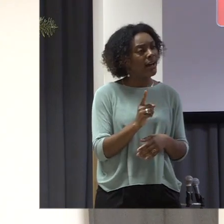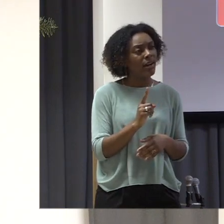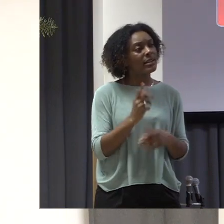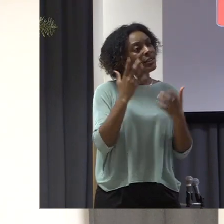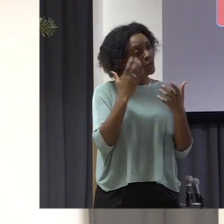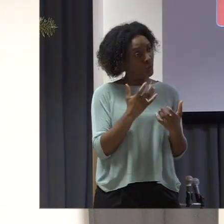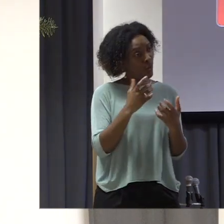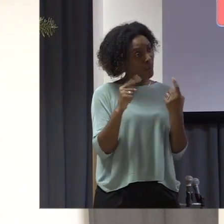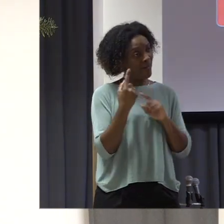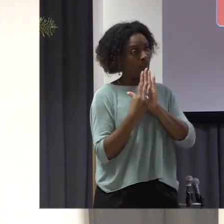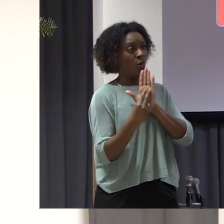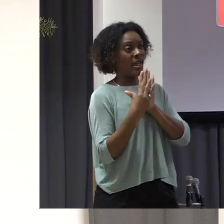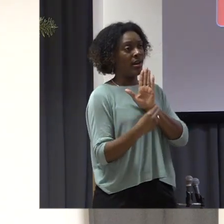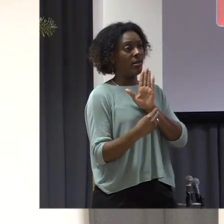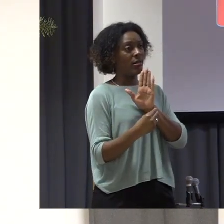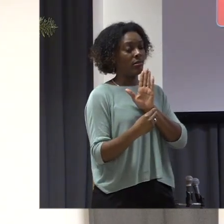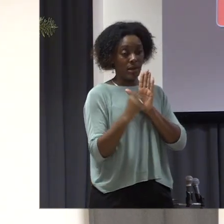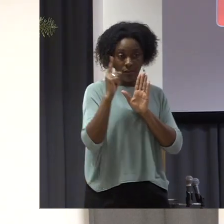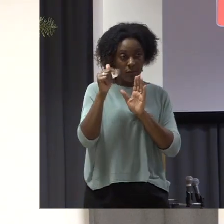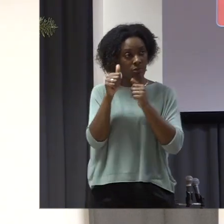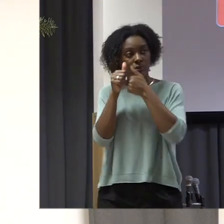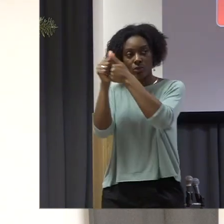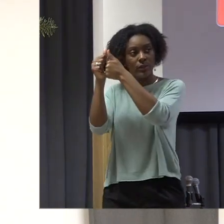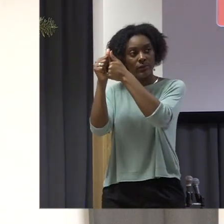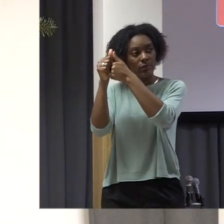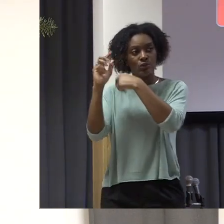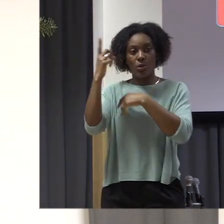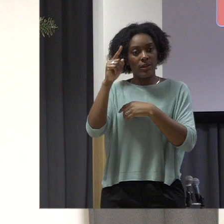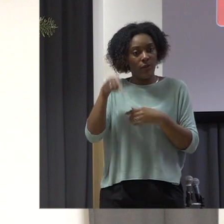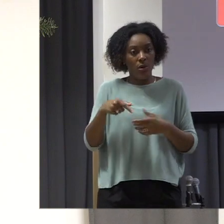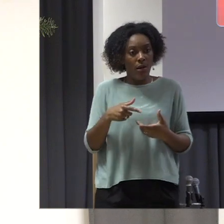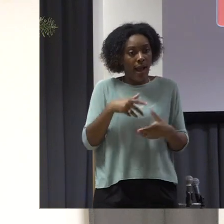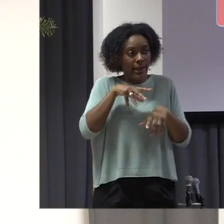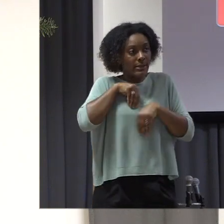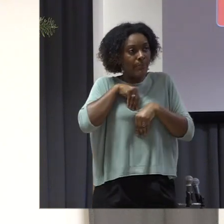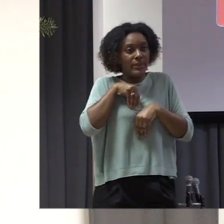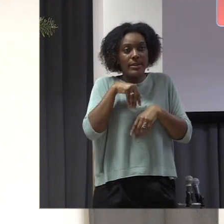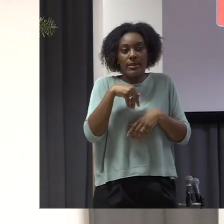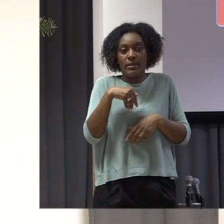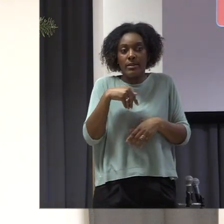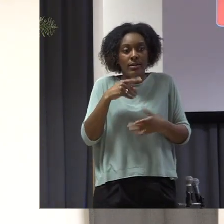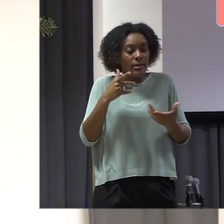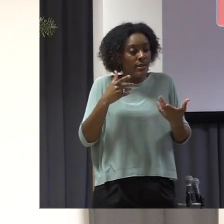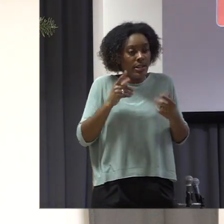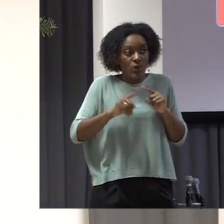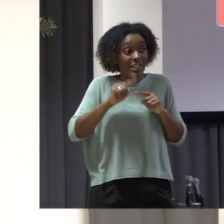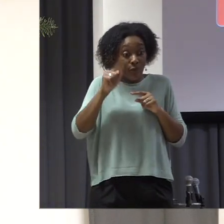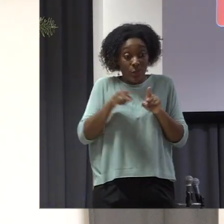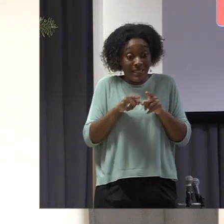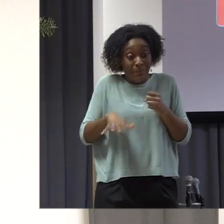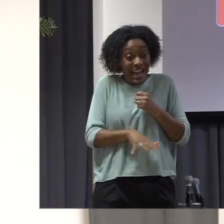un modèle, marcher dans ce que Dieu attend de nous, il faut surtout poser les bons